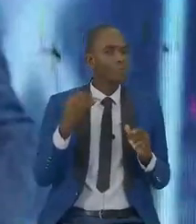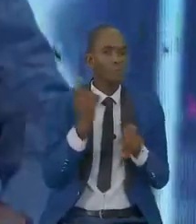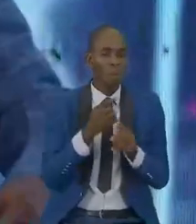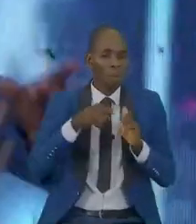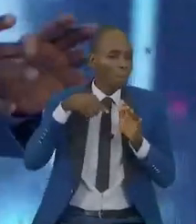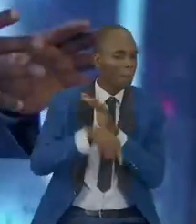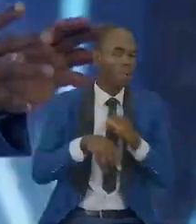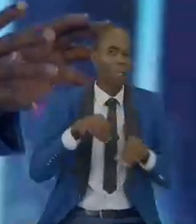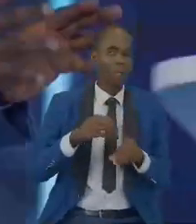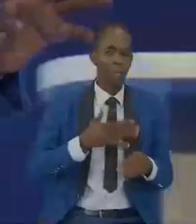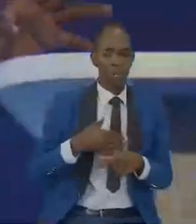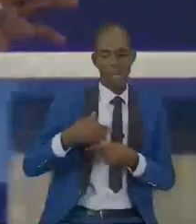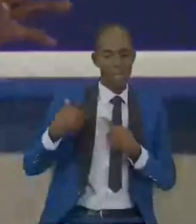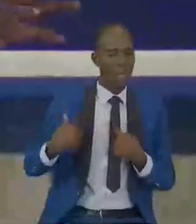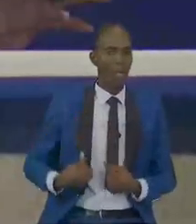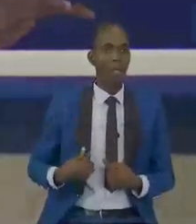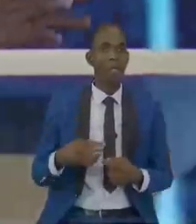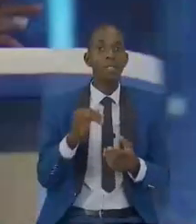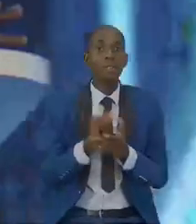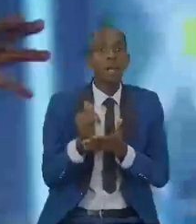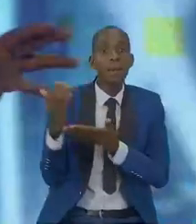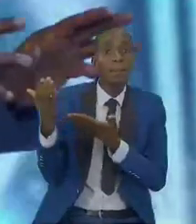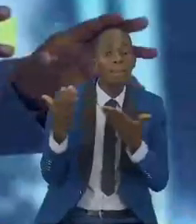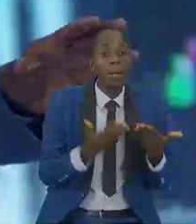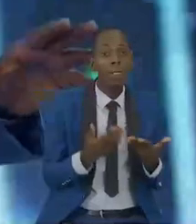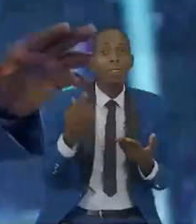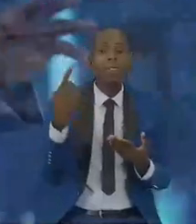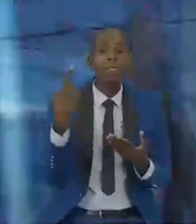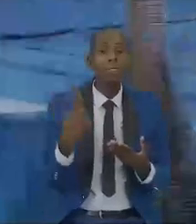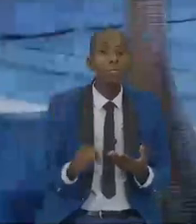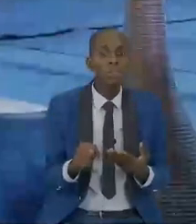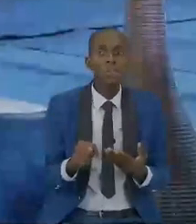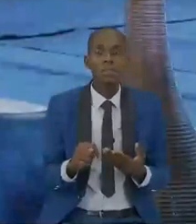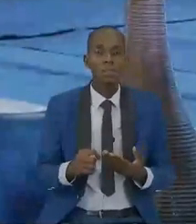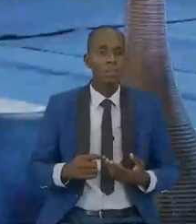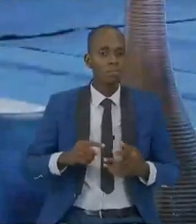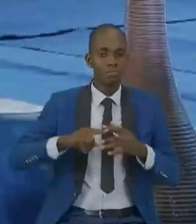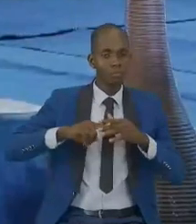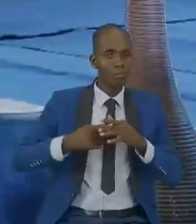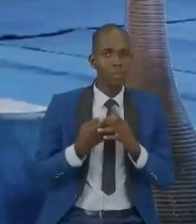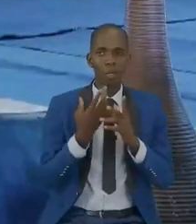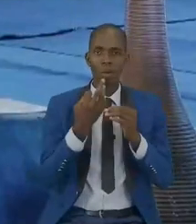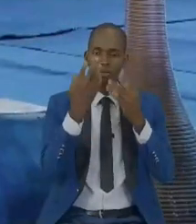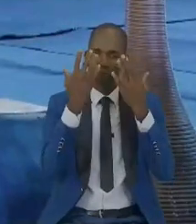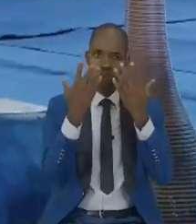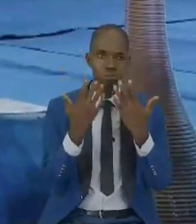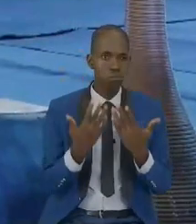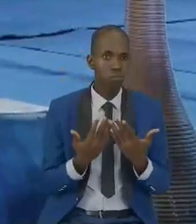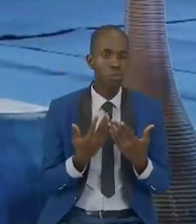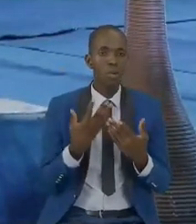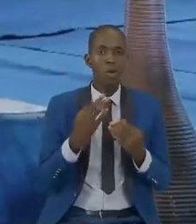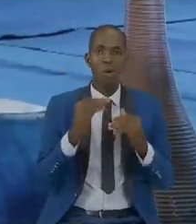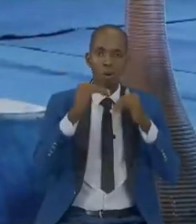là, c'est comme un poignard dans mon cœur. Cela apporte la